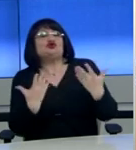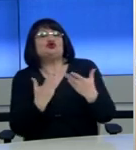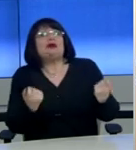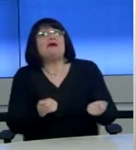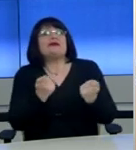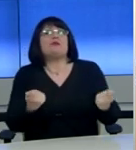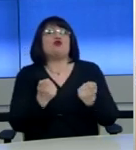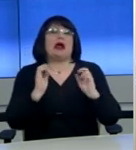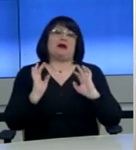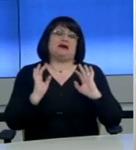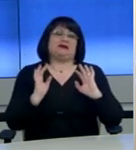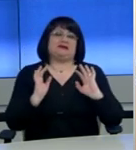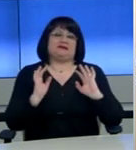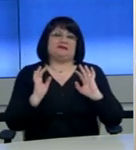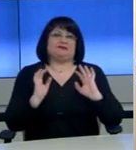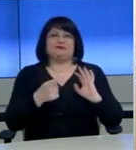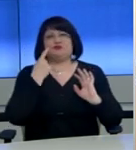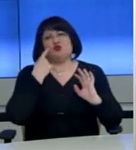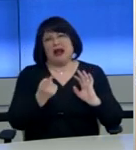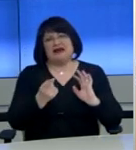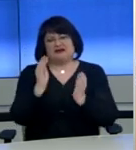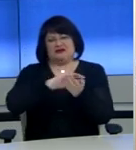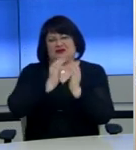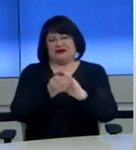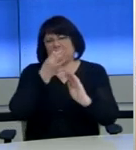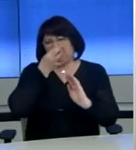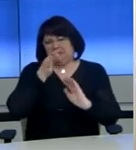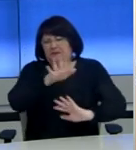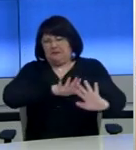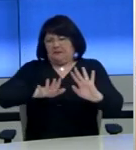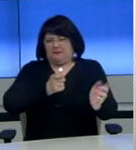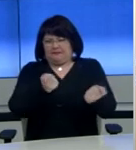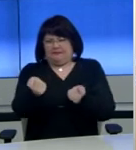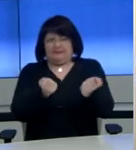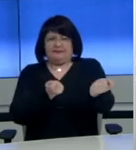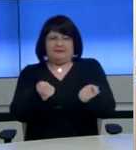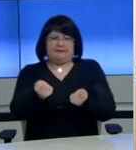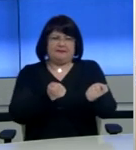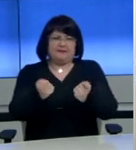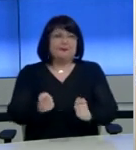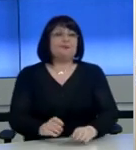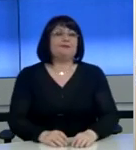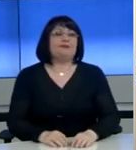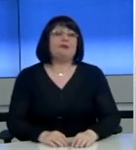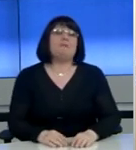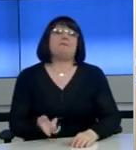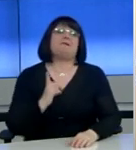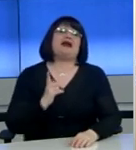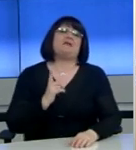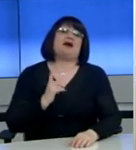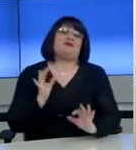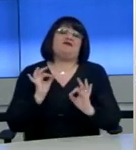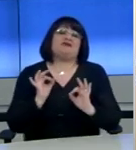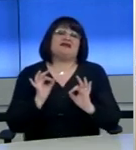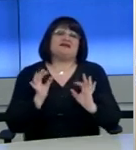της προανακριτικής για τη δίθεν σκευωρία. Ποιος όμως είναι εκείνος που δεν το περίμενε?